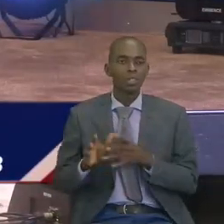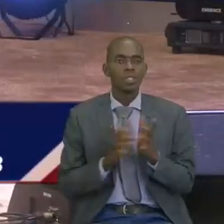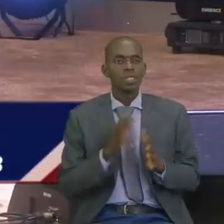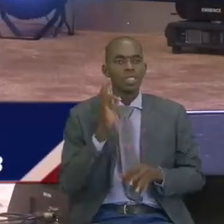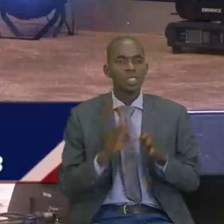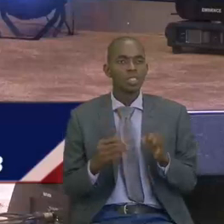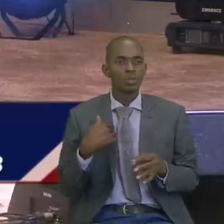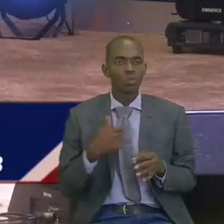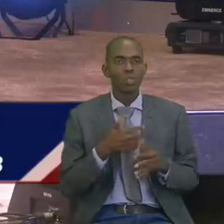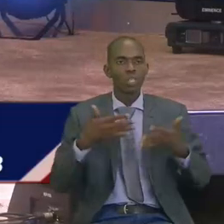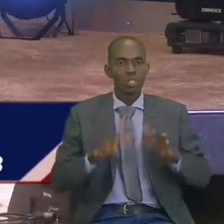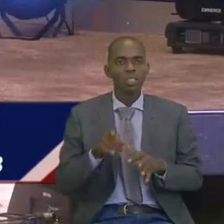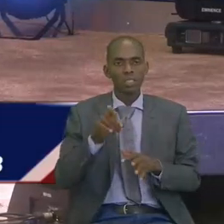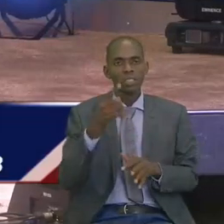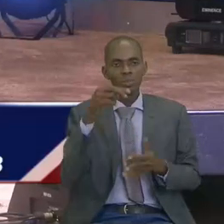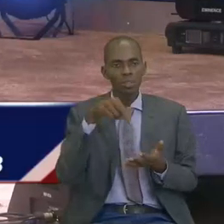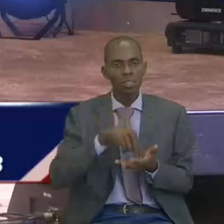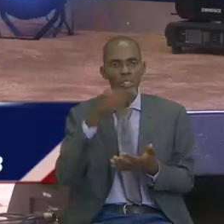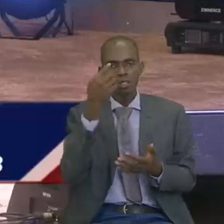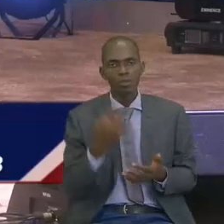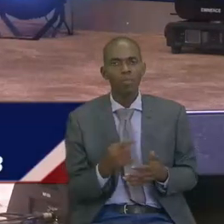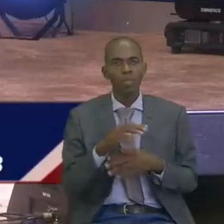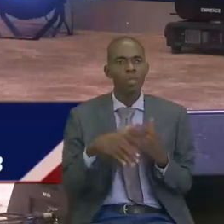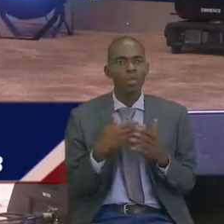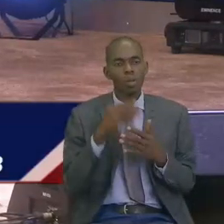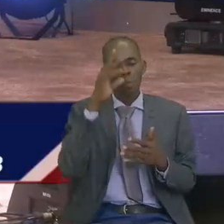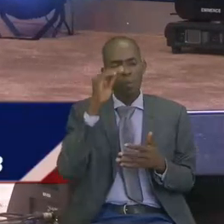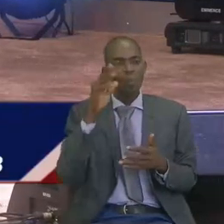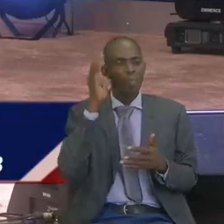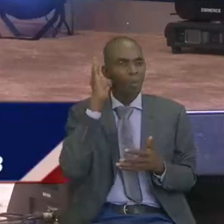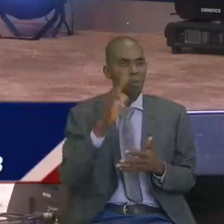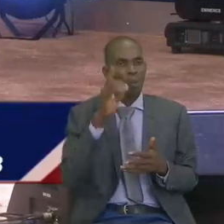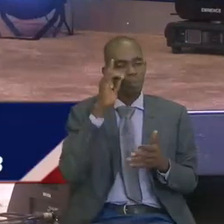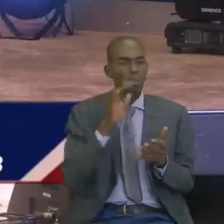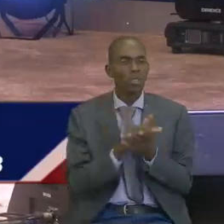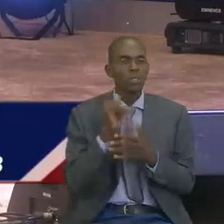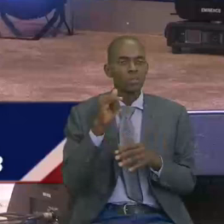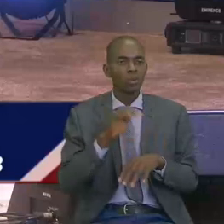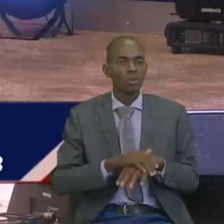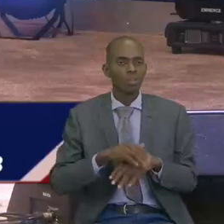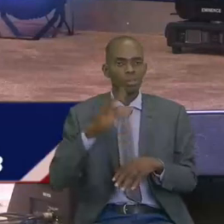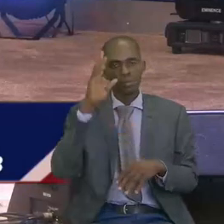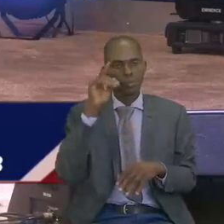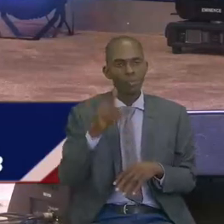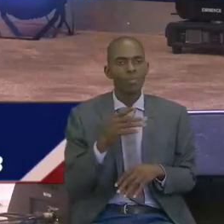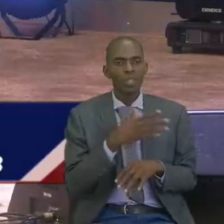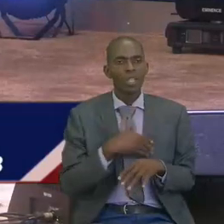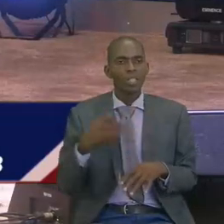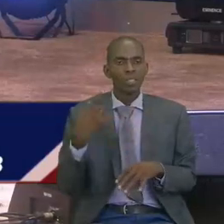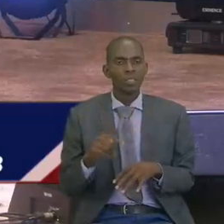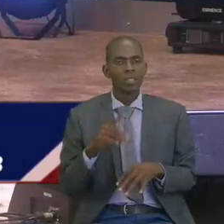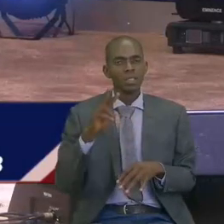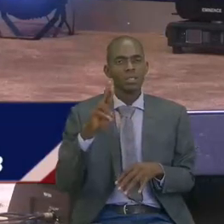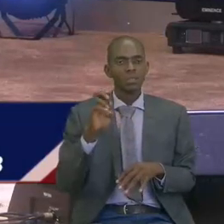faire, tous croiront en lui. C'est en Christ. Et les Romains,